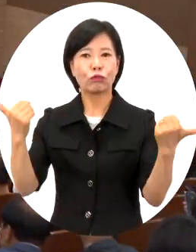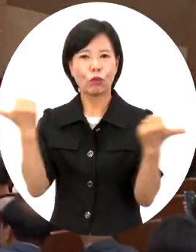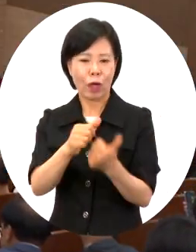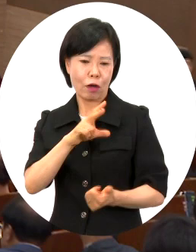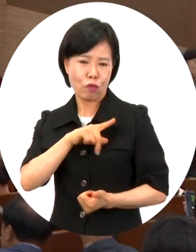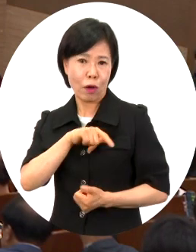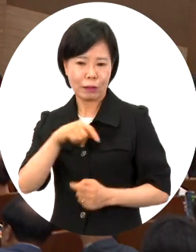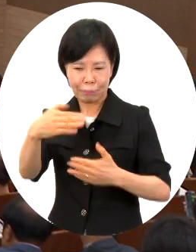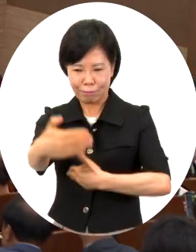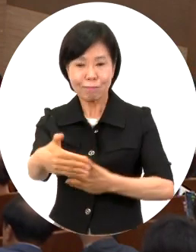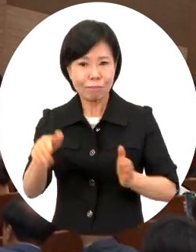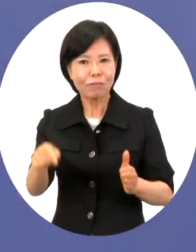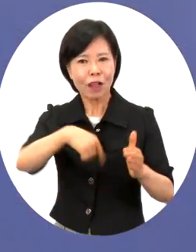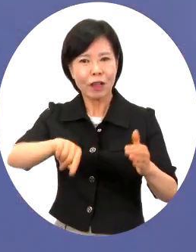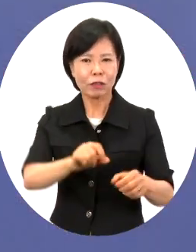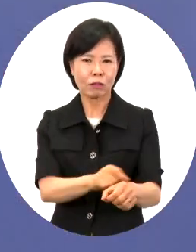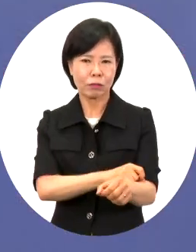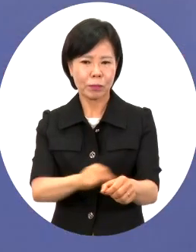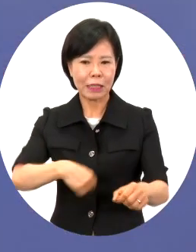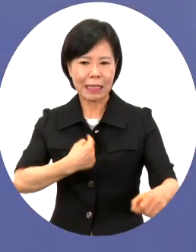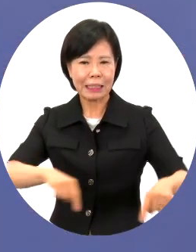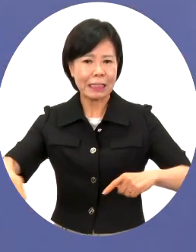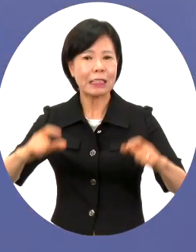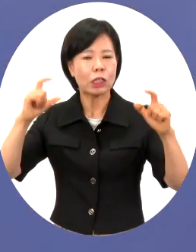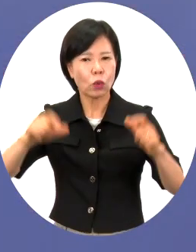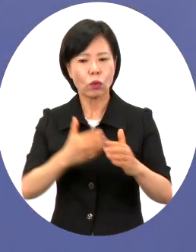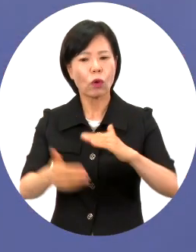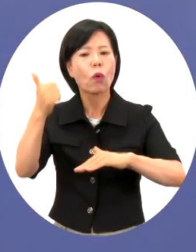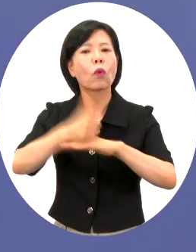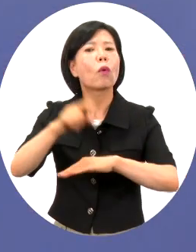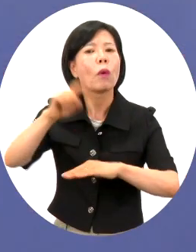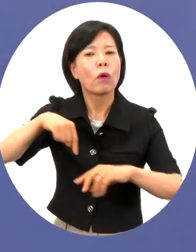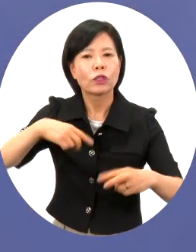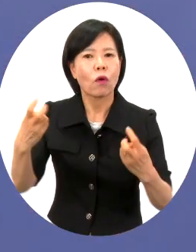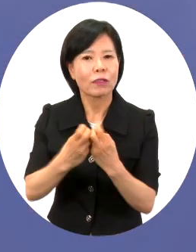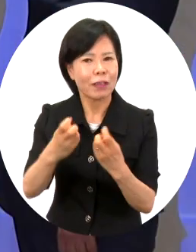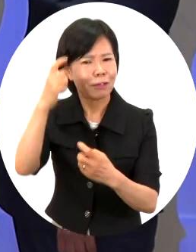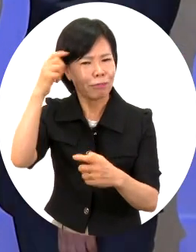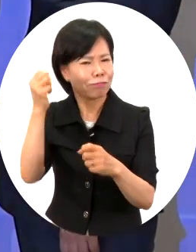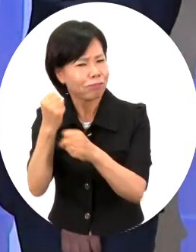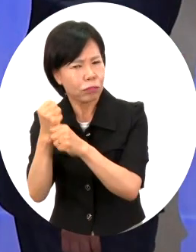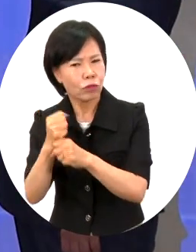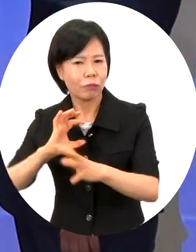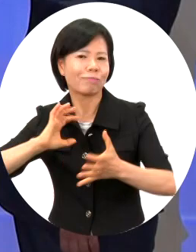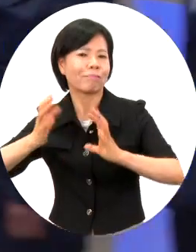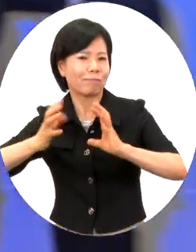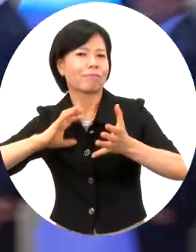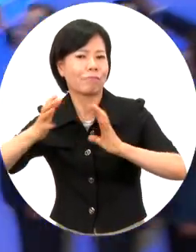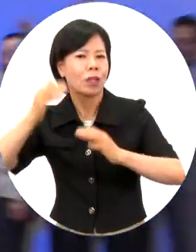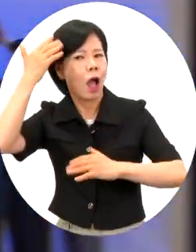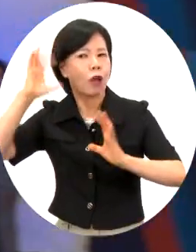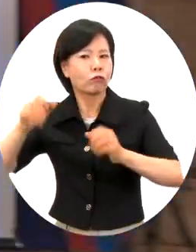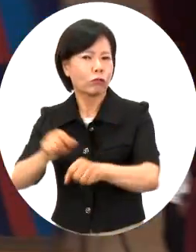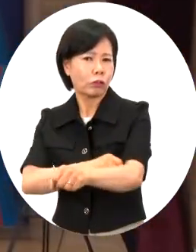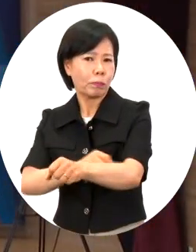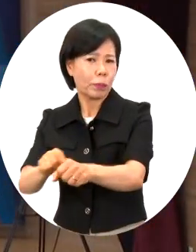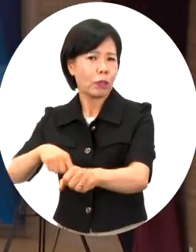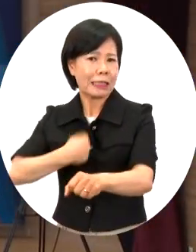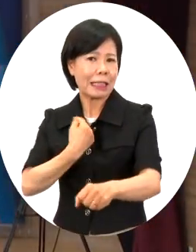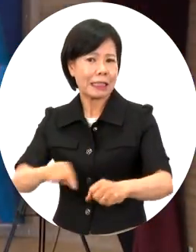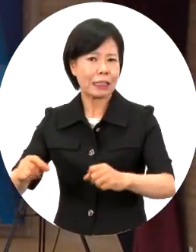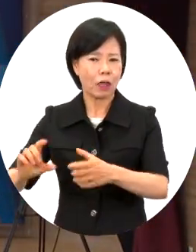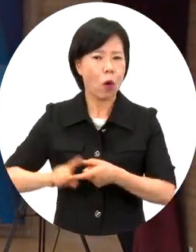오후 국회의원회관 대회의실에서 특별자치도 성공전략 모색 정책 토론회를 개최했는데요.